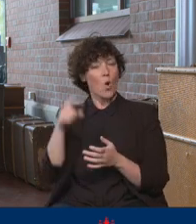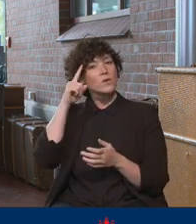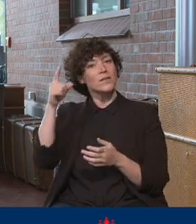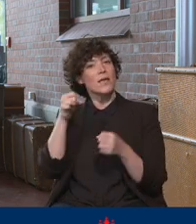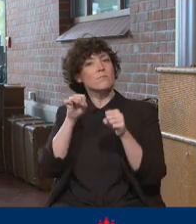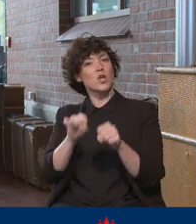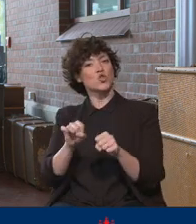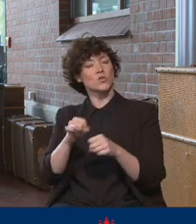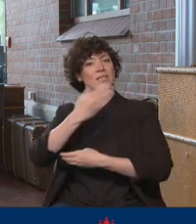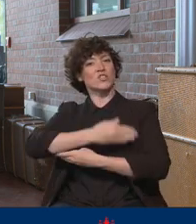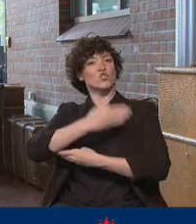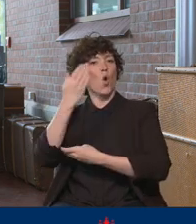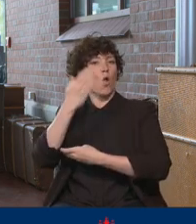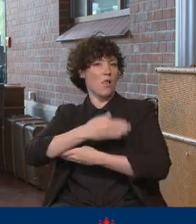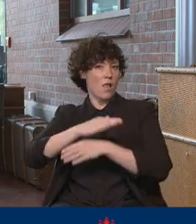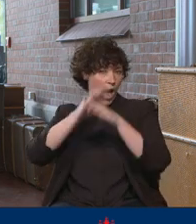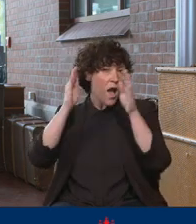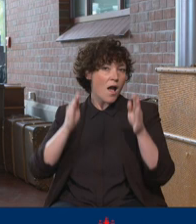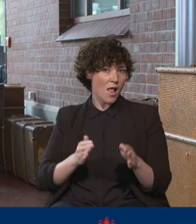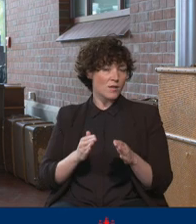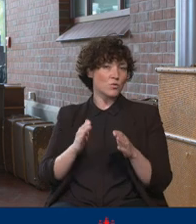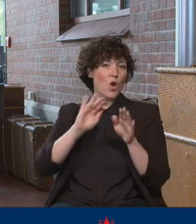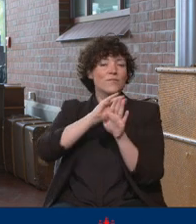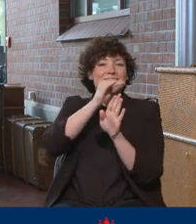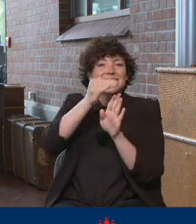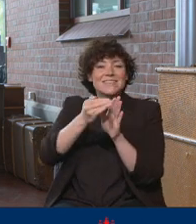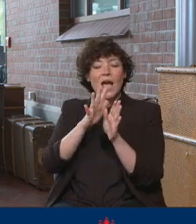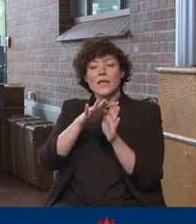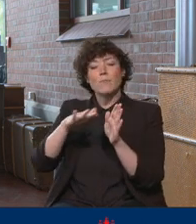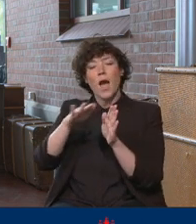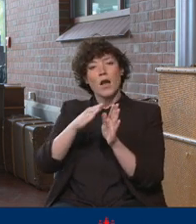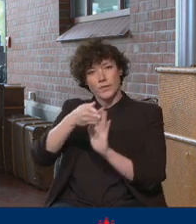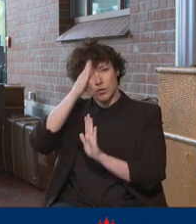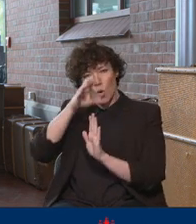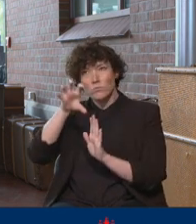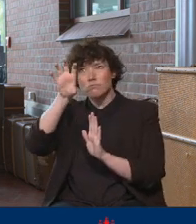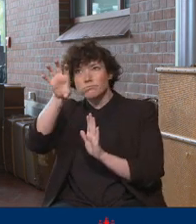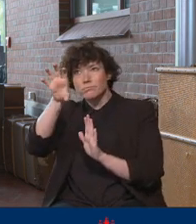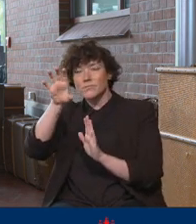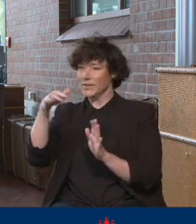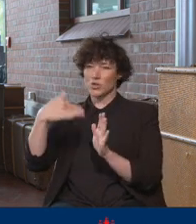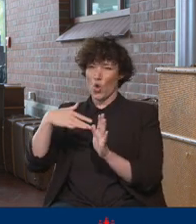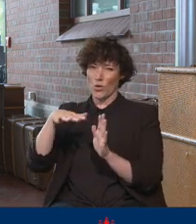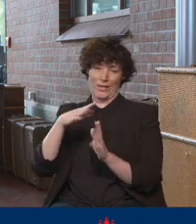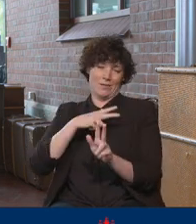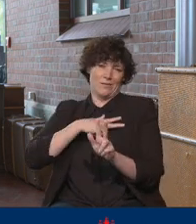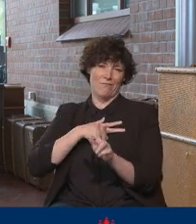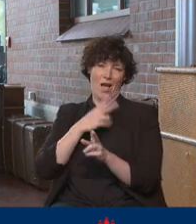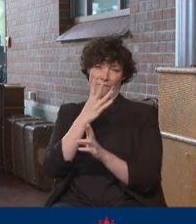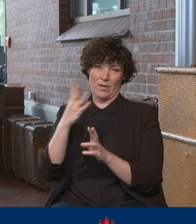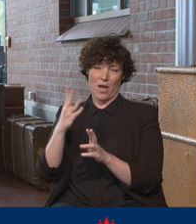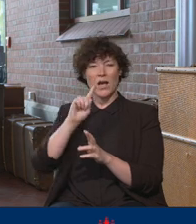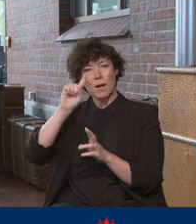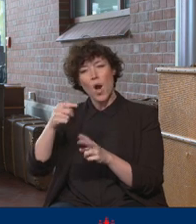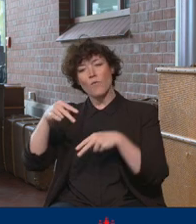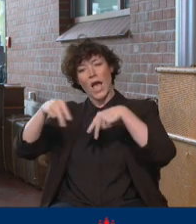zeugen und eben den deich park im norden der momentan noch nicht wirklich ein parkes und natürlich die ganzen barrieren bahn trasse autobahn